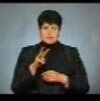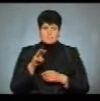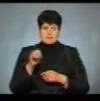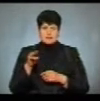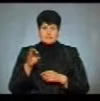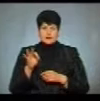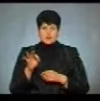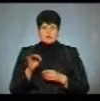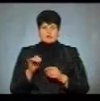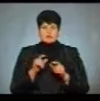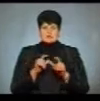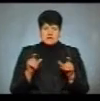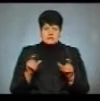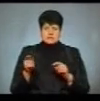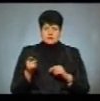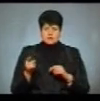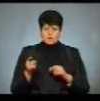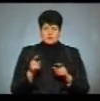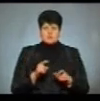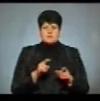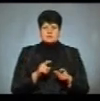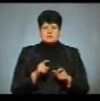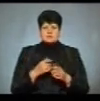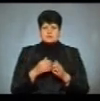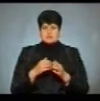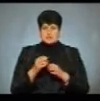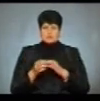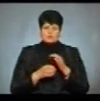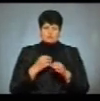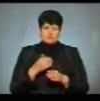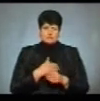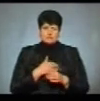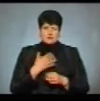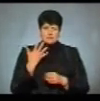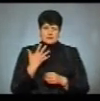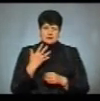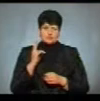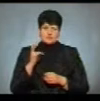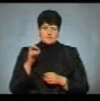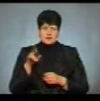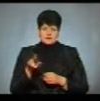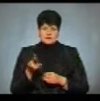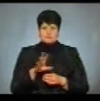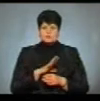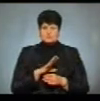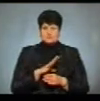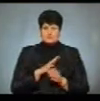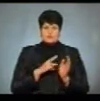метеорологічної станції Тернопіль, перехід середньодобової температури повітря 5 квітня